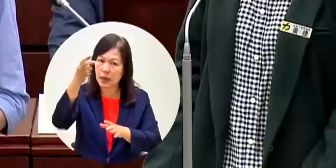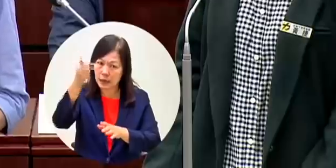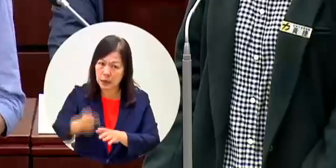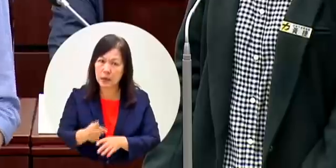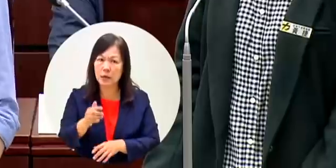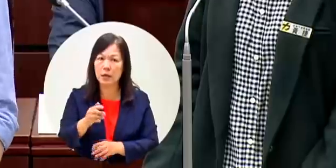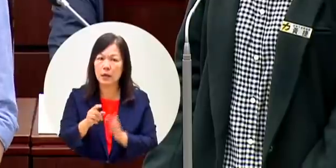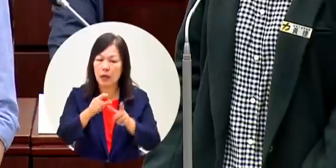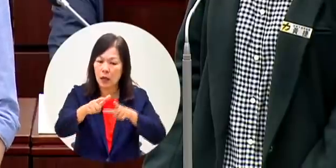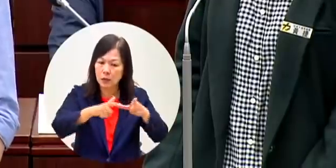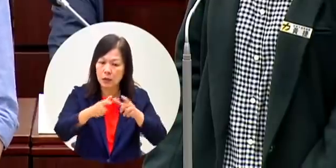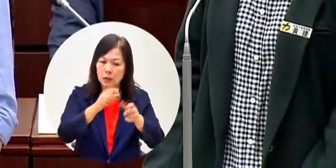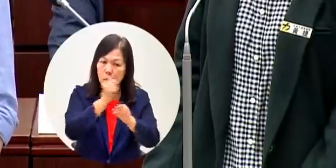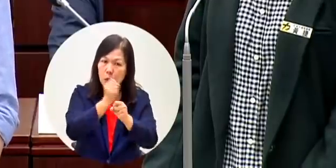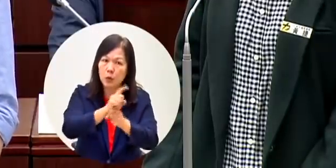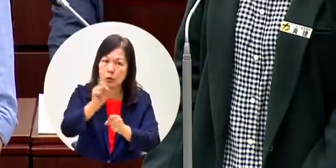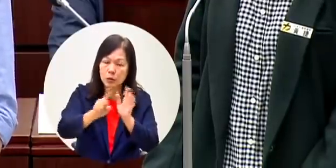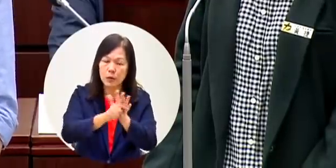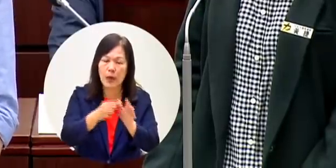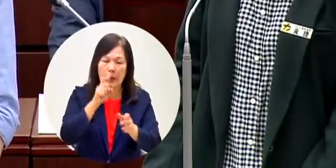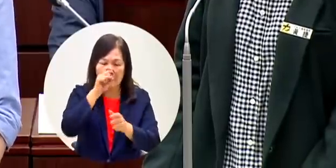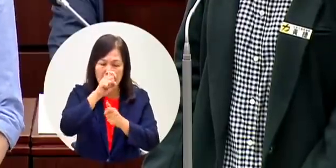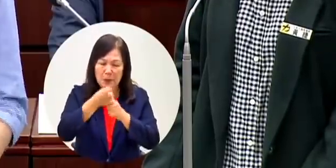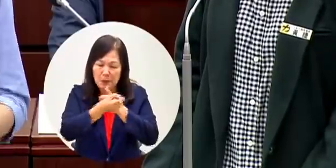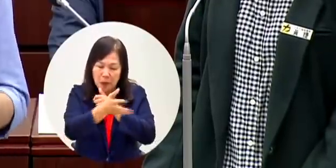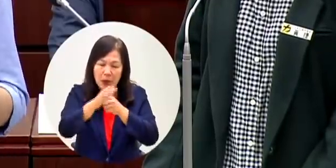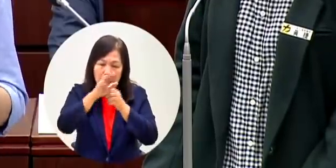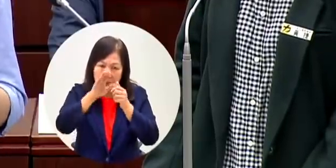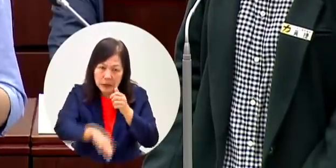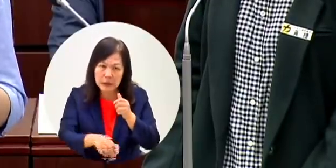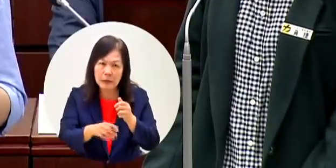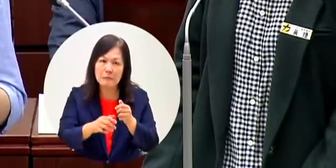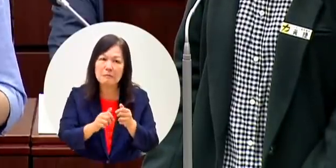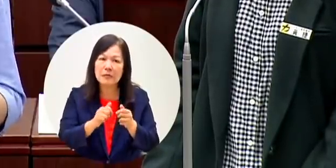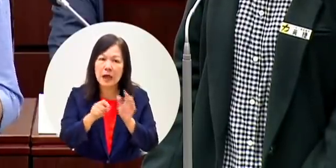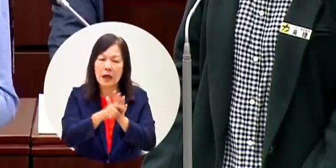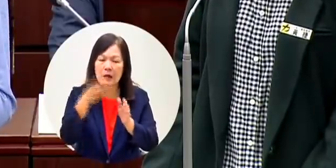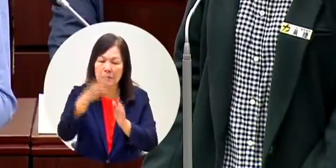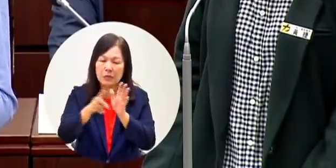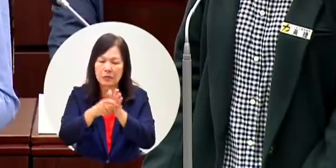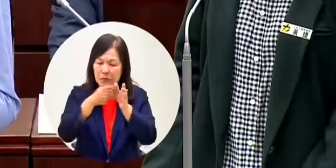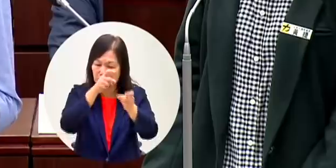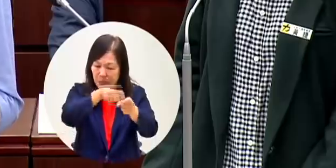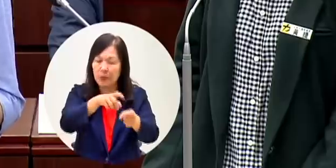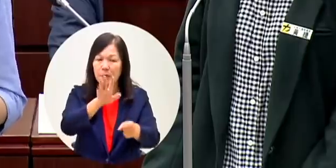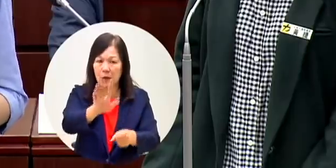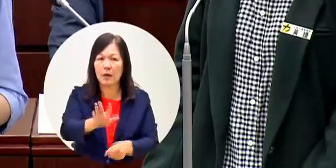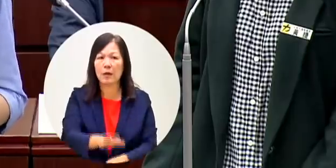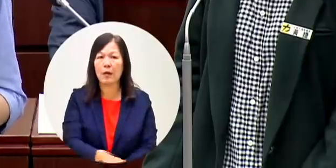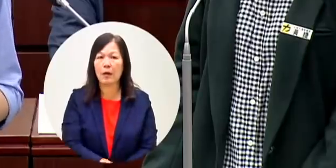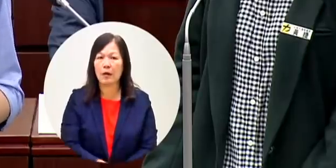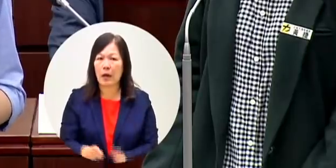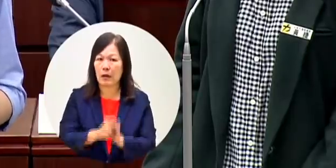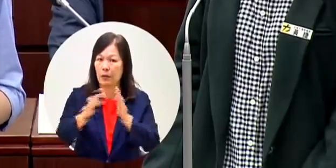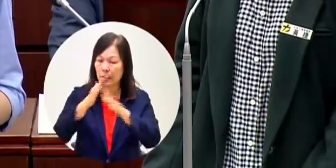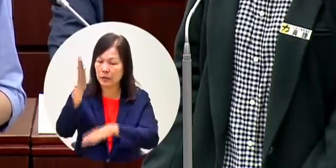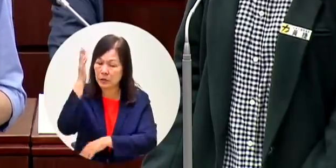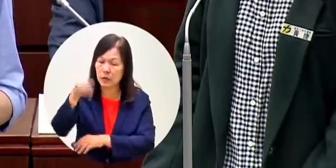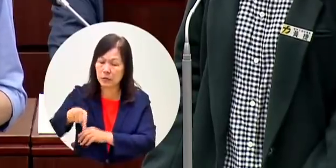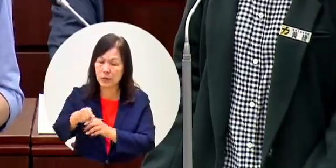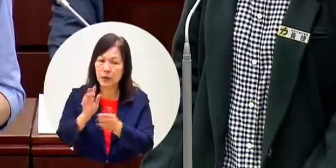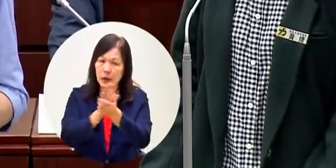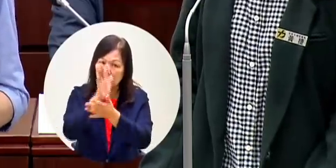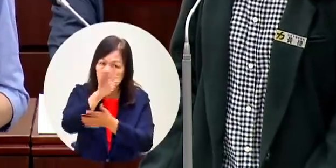染、高产值的以及低耗能为目标。那市政府这边后续会跟我们中央经济部一起来合